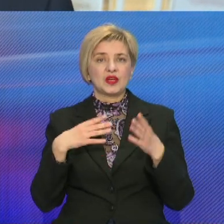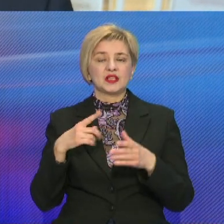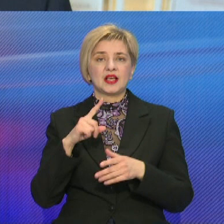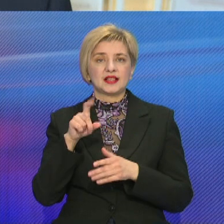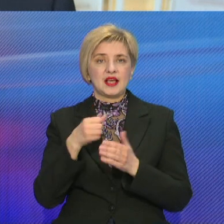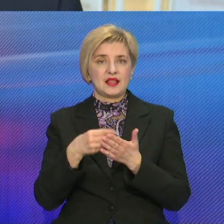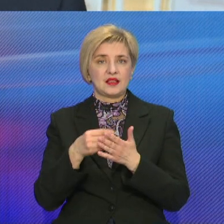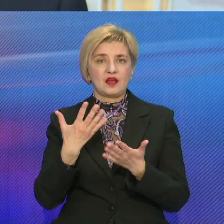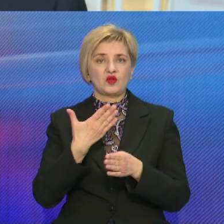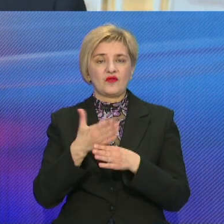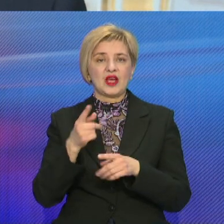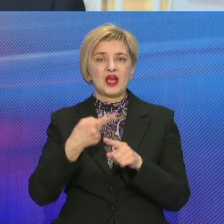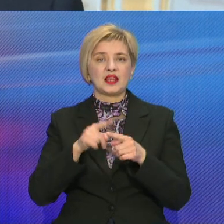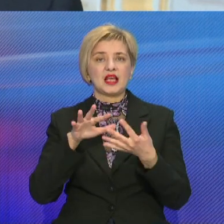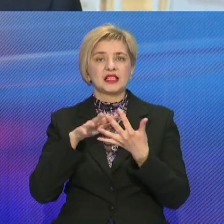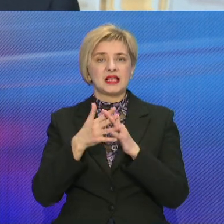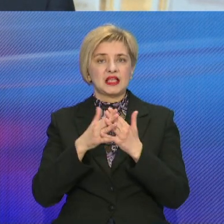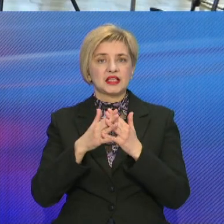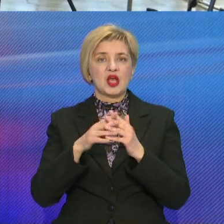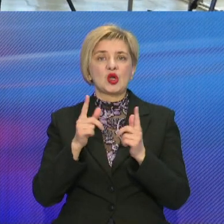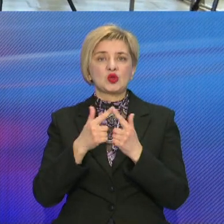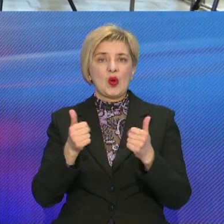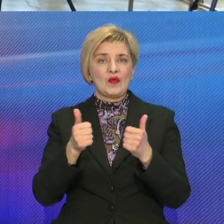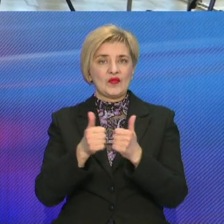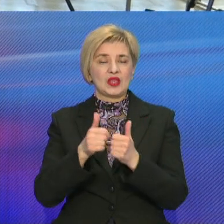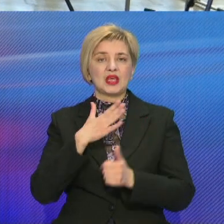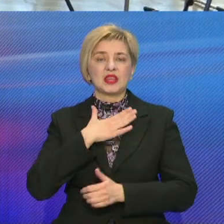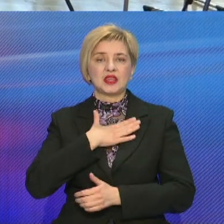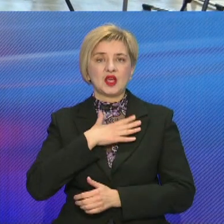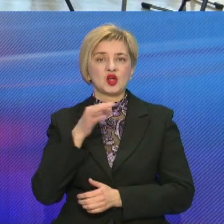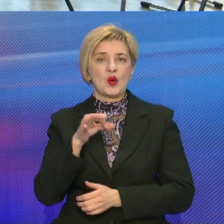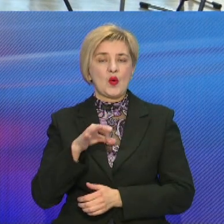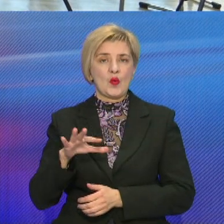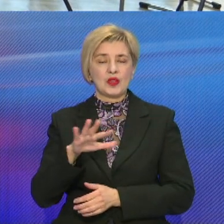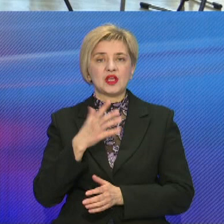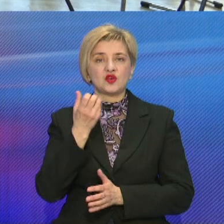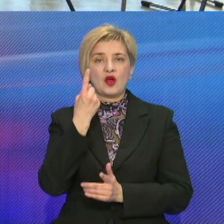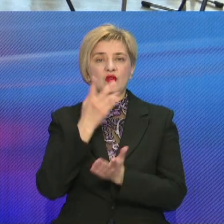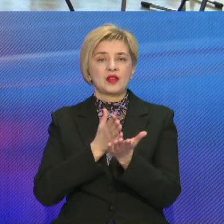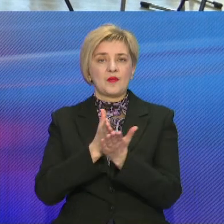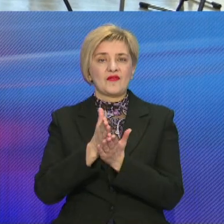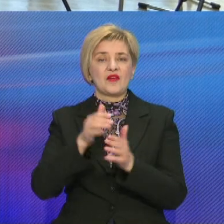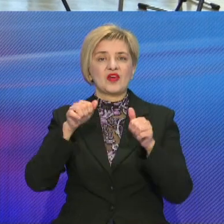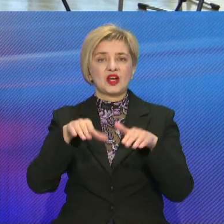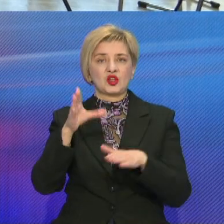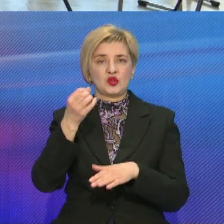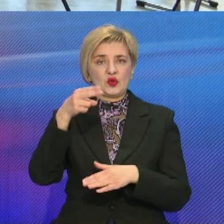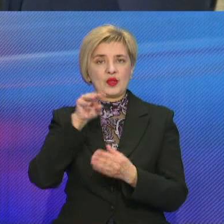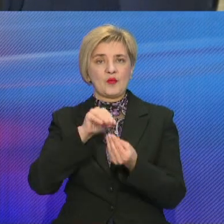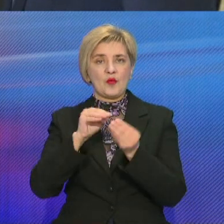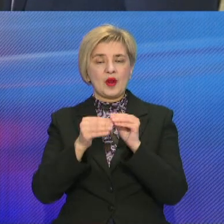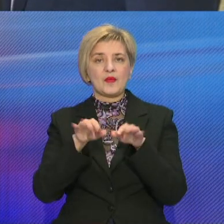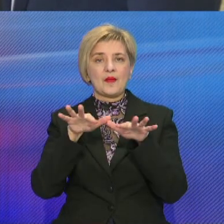им, это сельские советы нашей области. Еще один напрямок деятельности – вырашение социальных проблем на мясовом